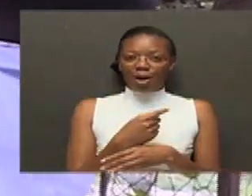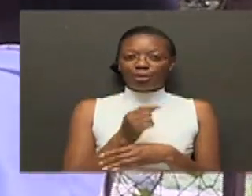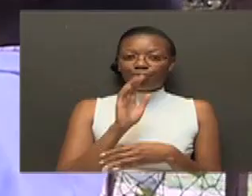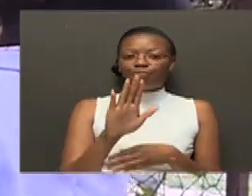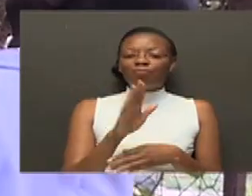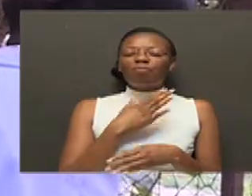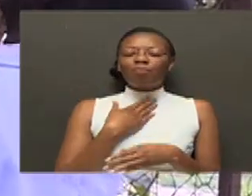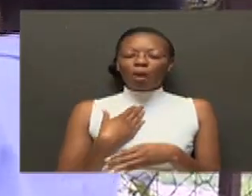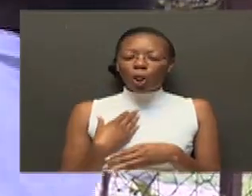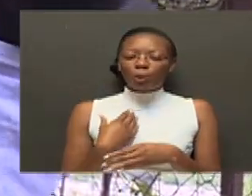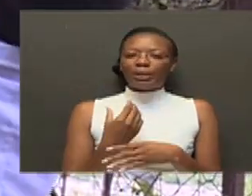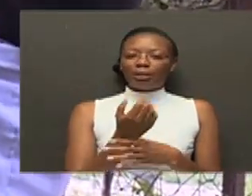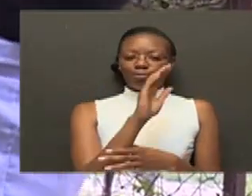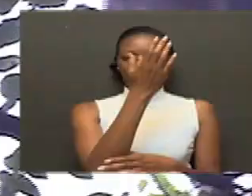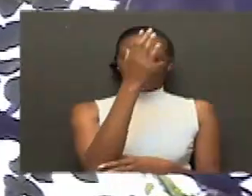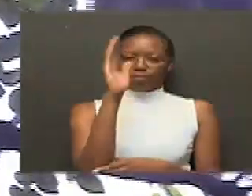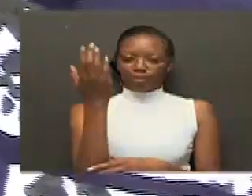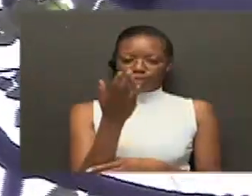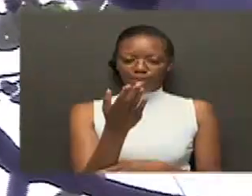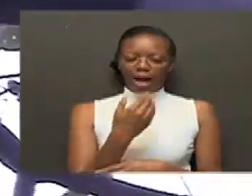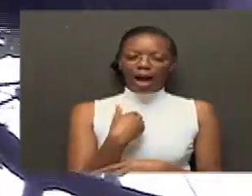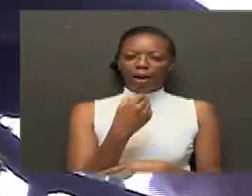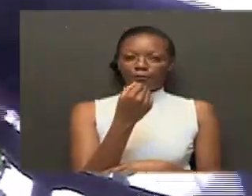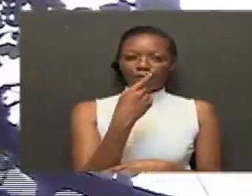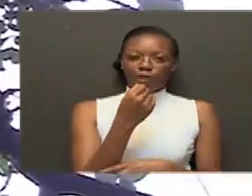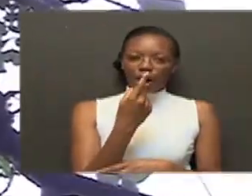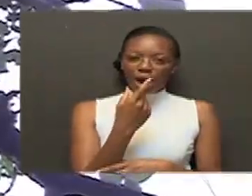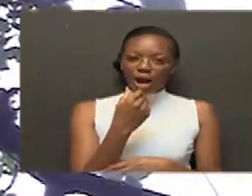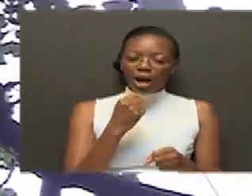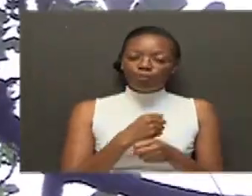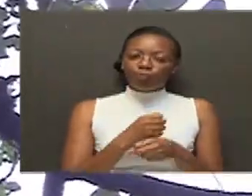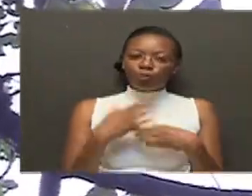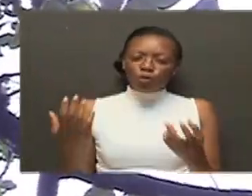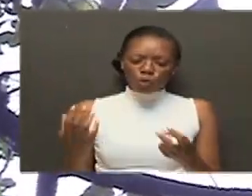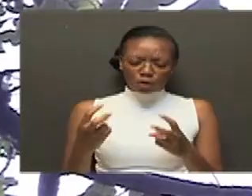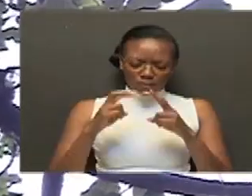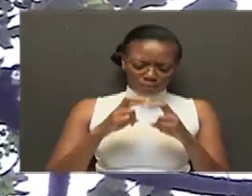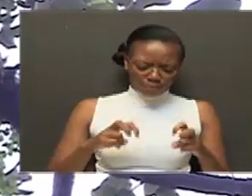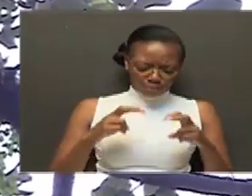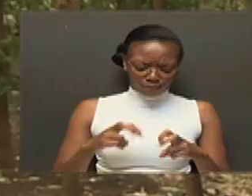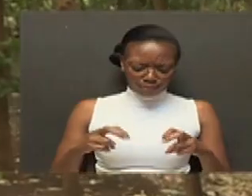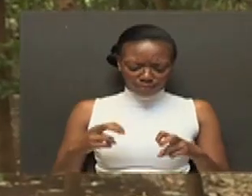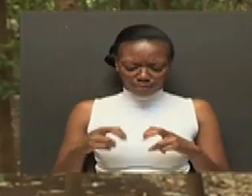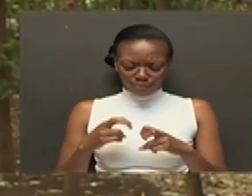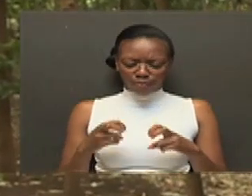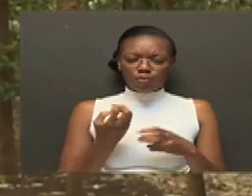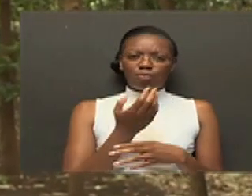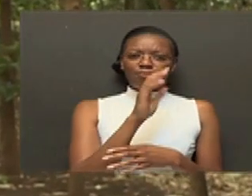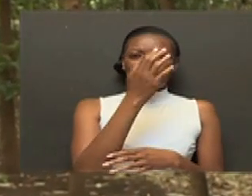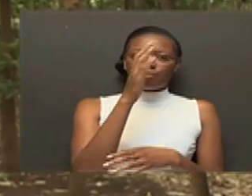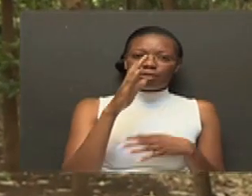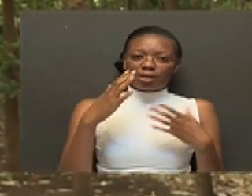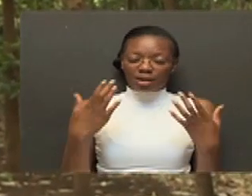Ili kupata miti fulani hususa wenye kutibu ugonjwa fulani, utafiti hufanywa kuhusu miti.